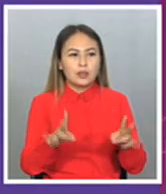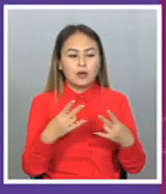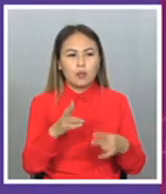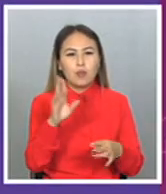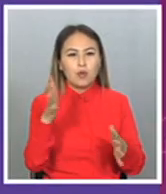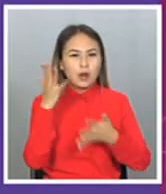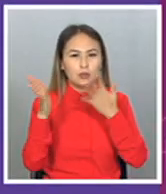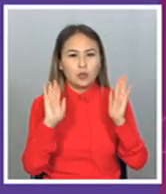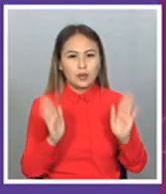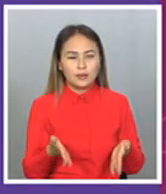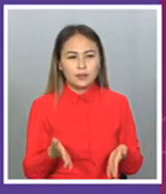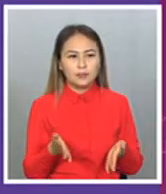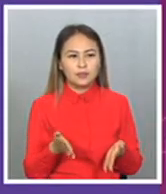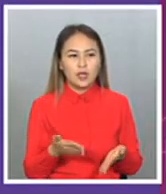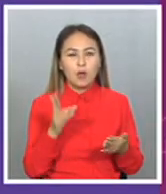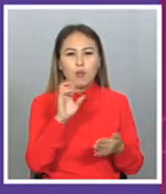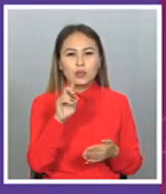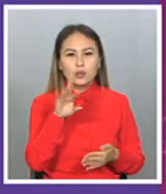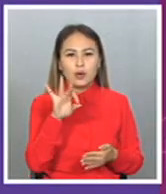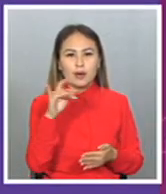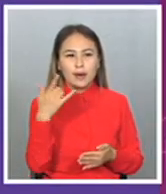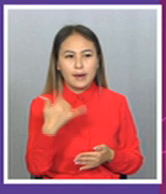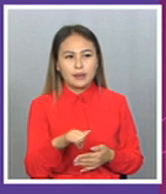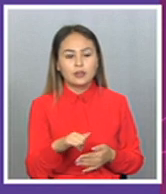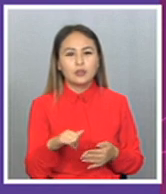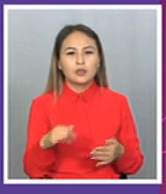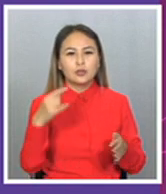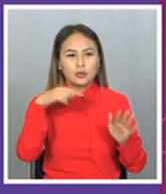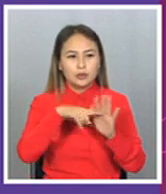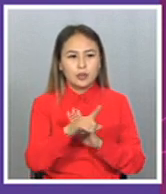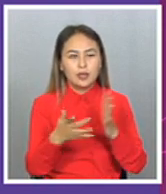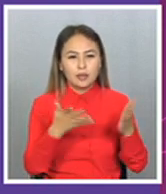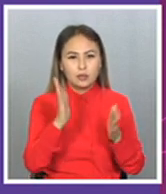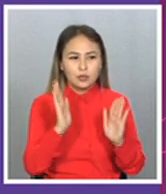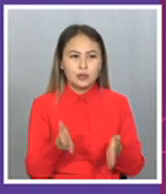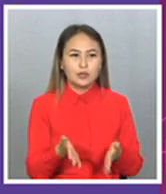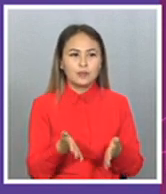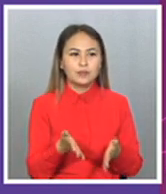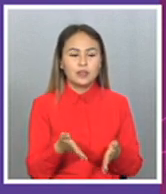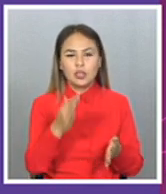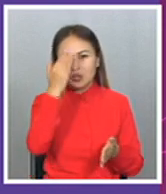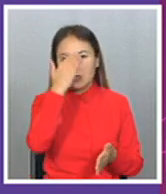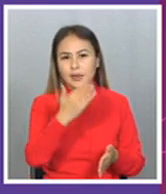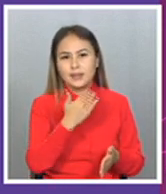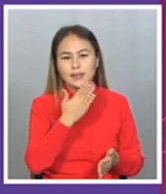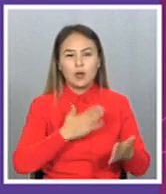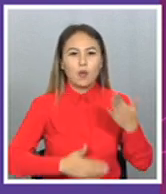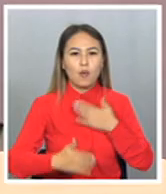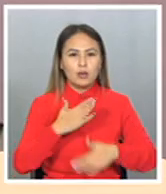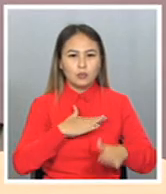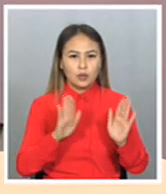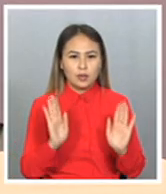боран болады. Бозторғай ұясын ойпанға салса, жаз қуаң